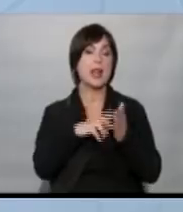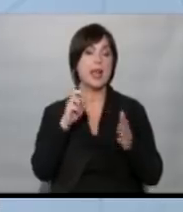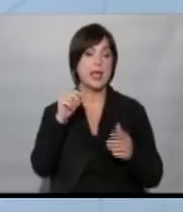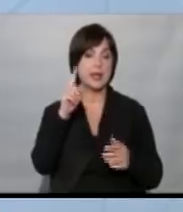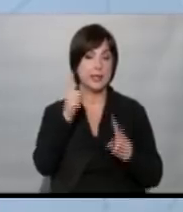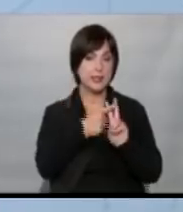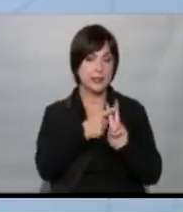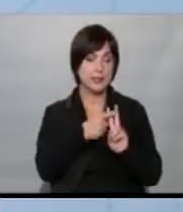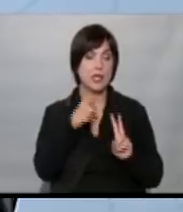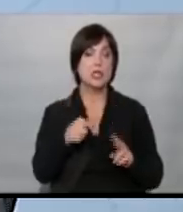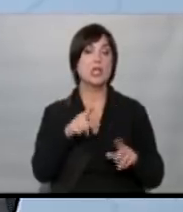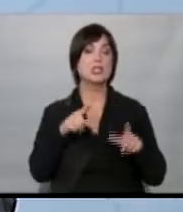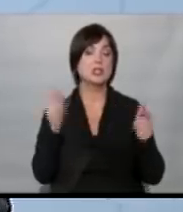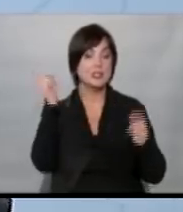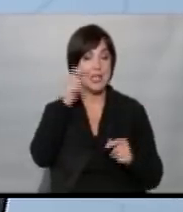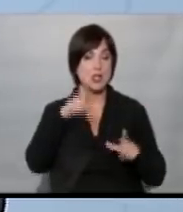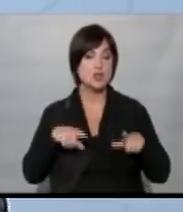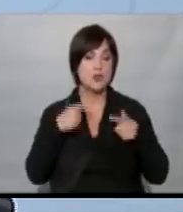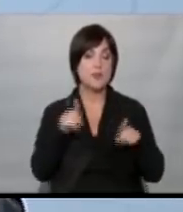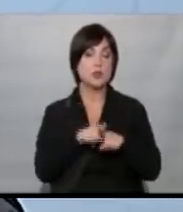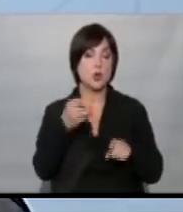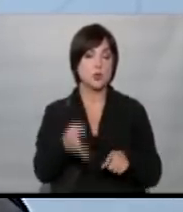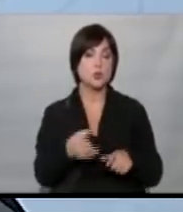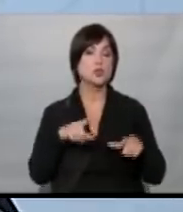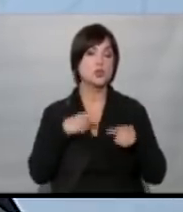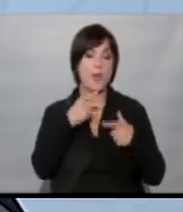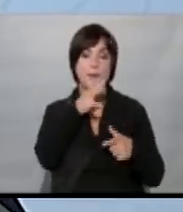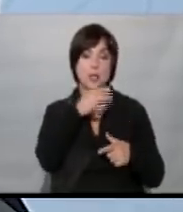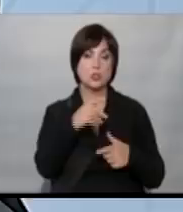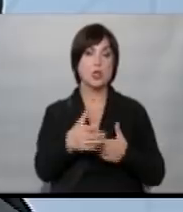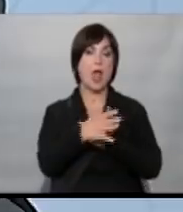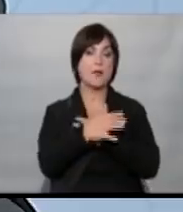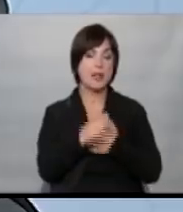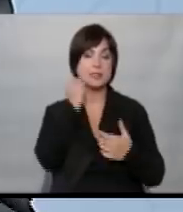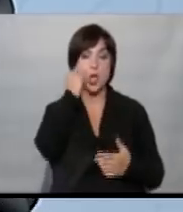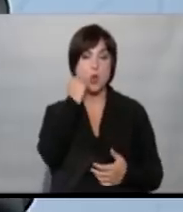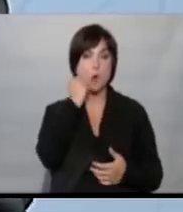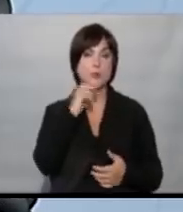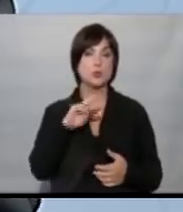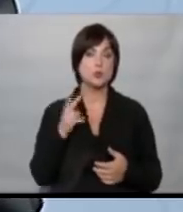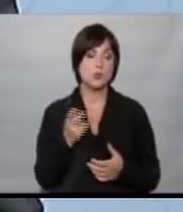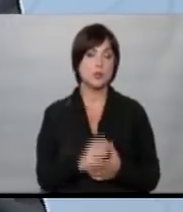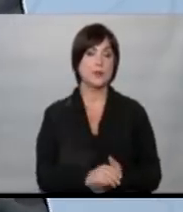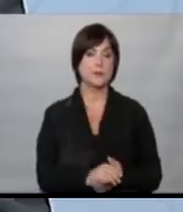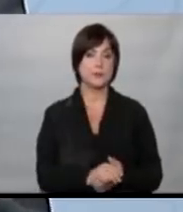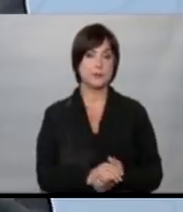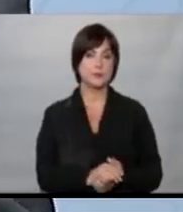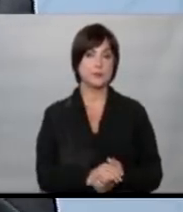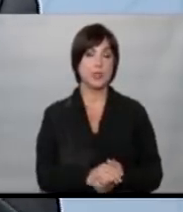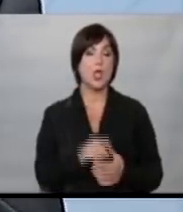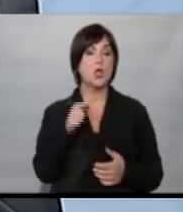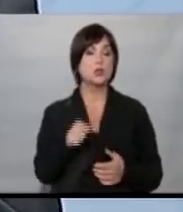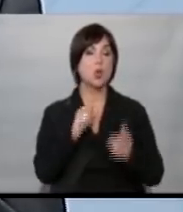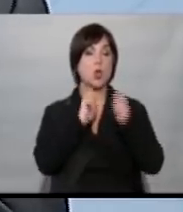живеат македонците, со албанците и со, со ромите и со другите малцинства. Е сега,